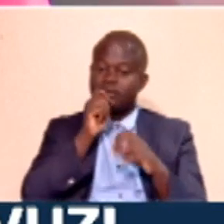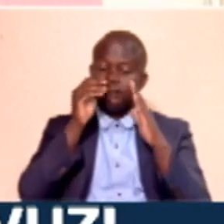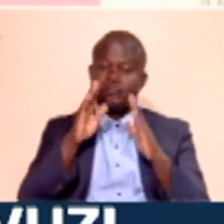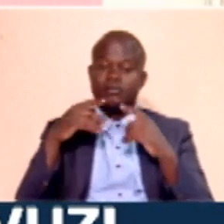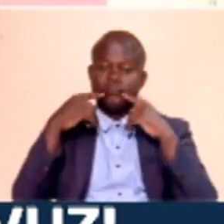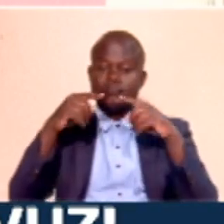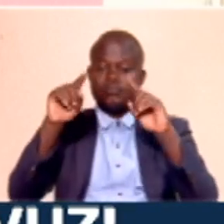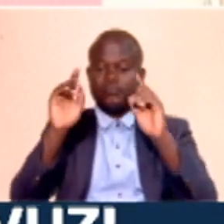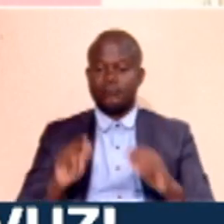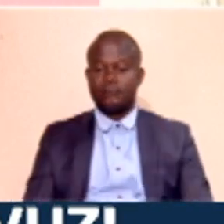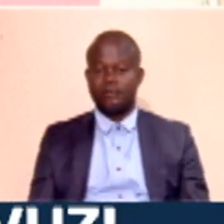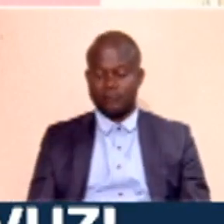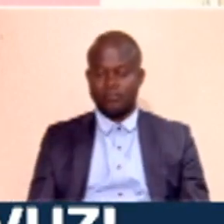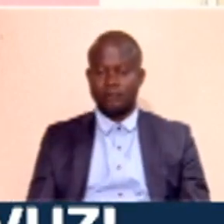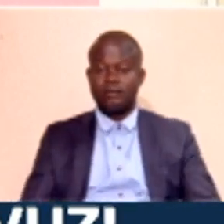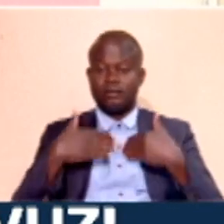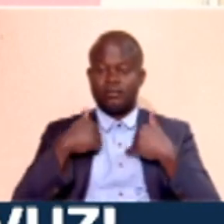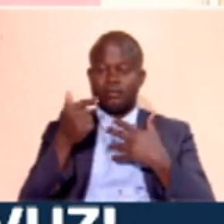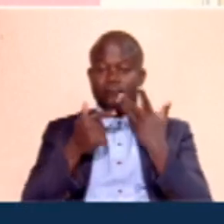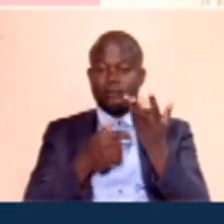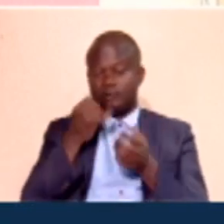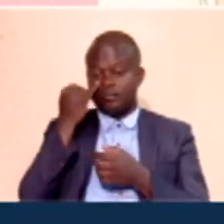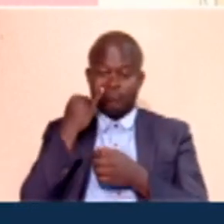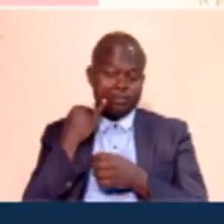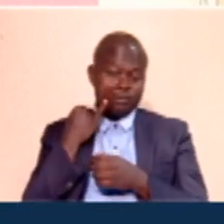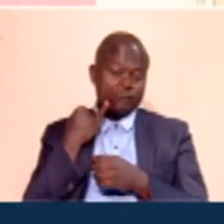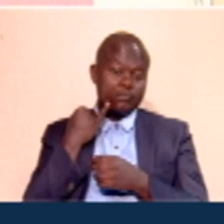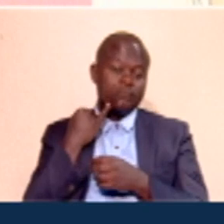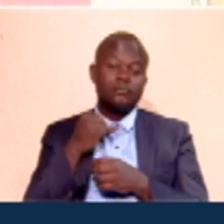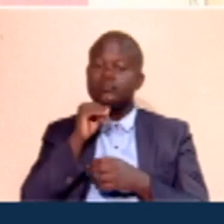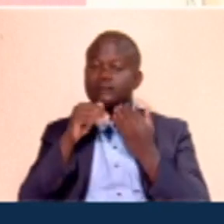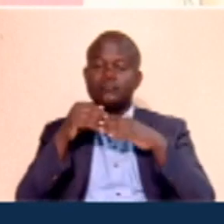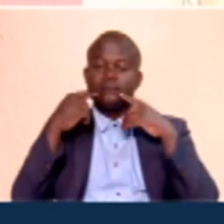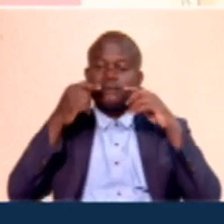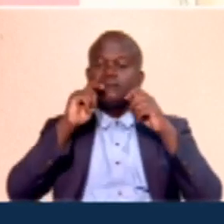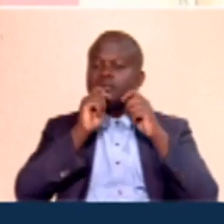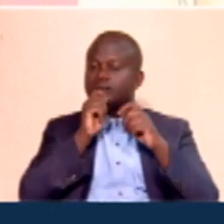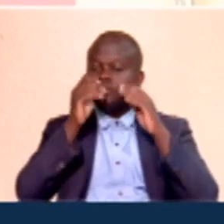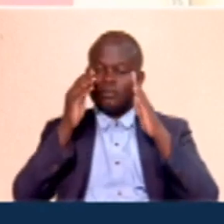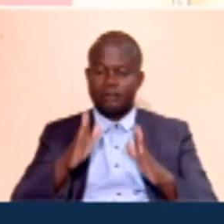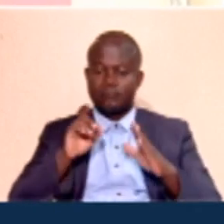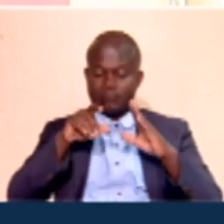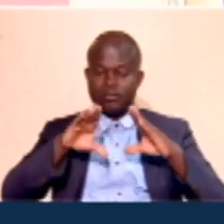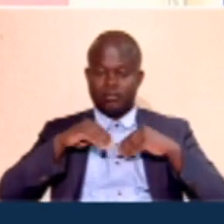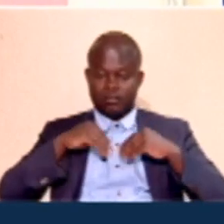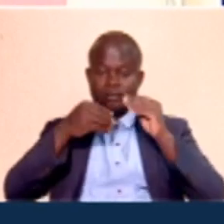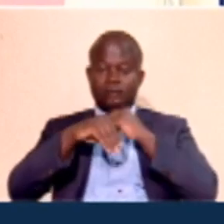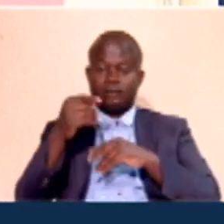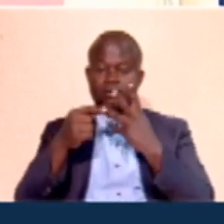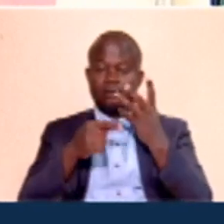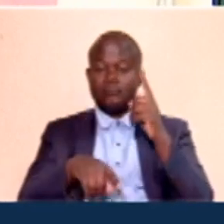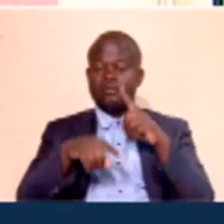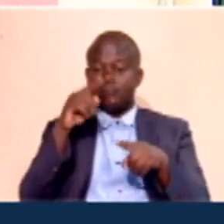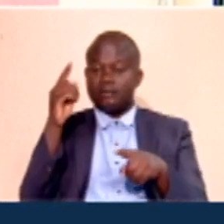batangaza. Ubuzima ni ikintu kigoye, kigomba gusigasirwa mu buryo bwa hafi. Ntabwo bavuga ngo abanyamakuru bagomba kwemererwa gucuruza n'ibintu